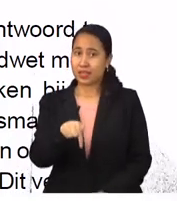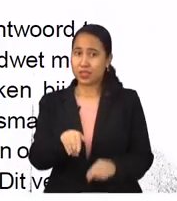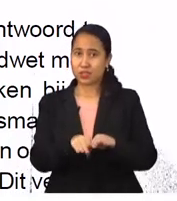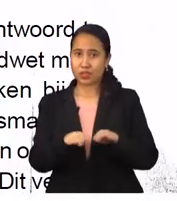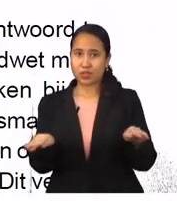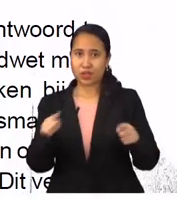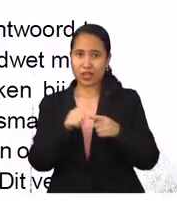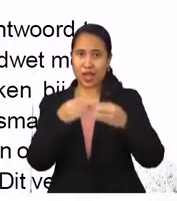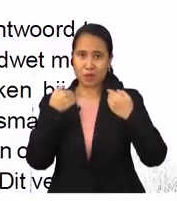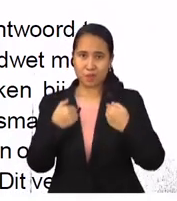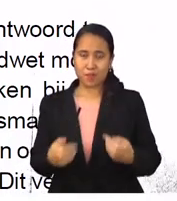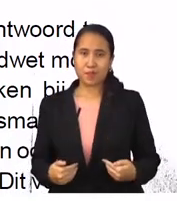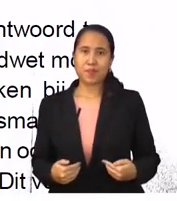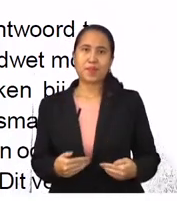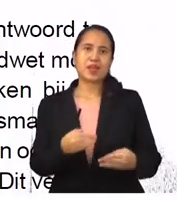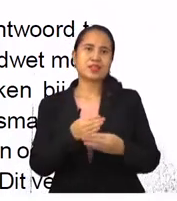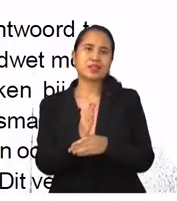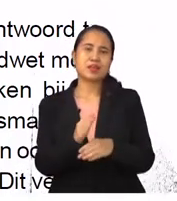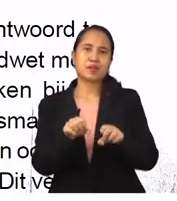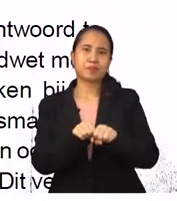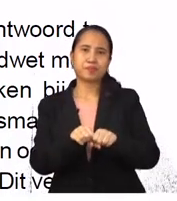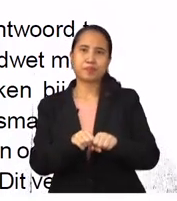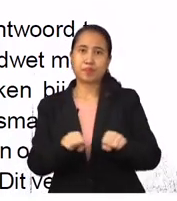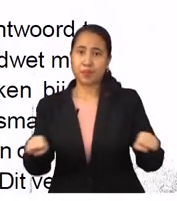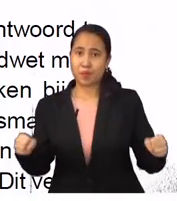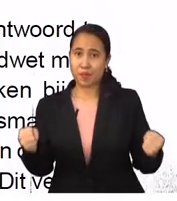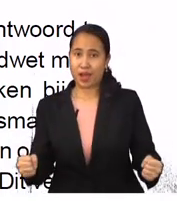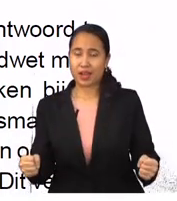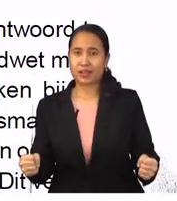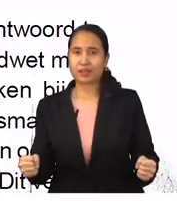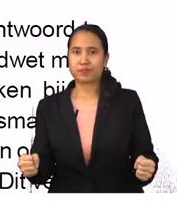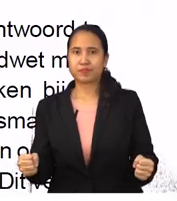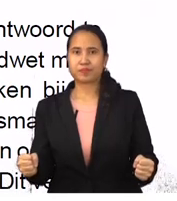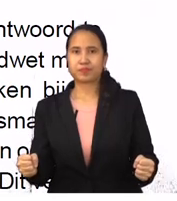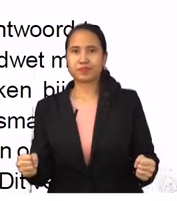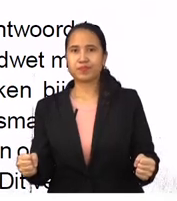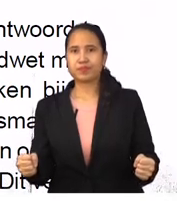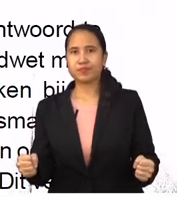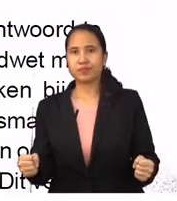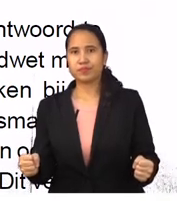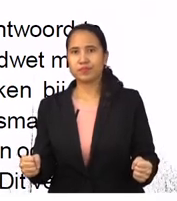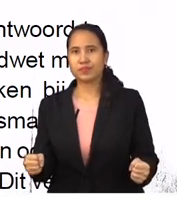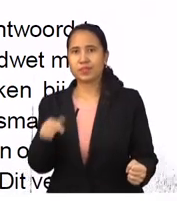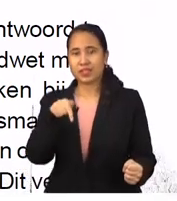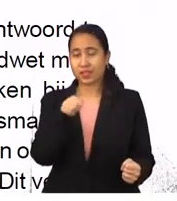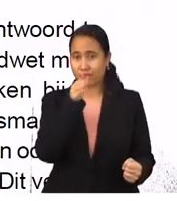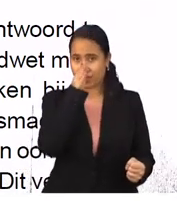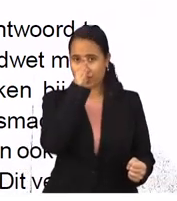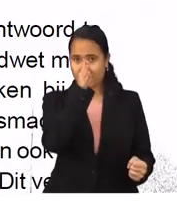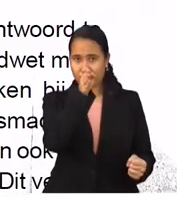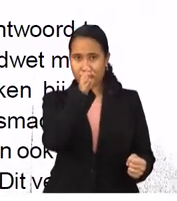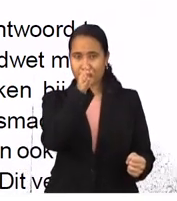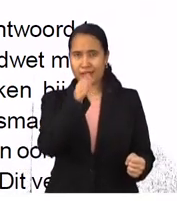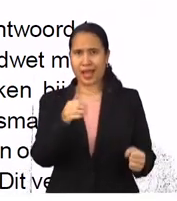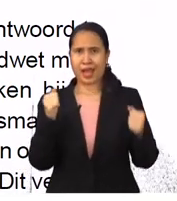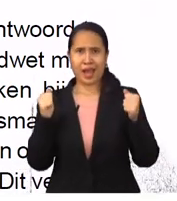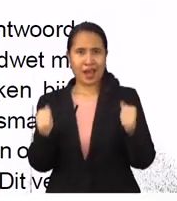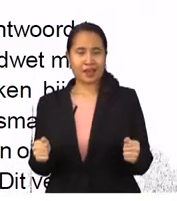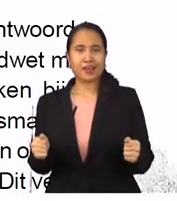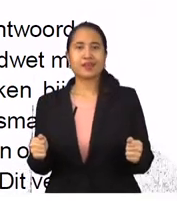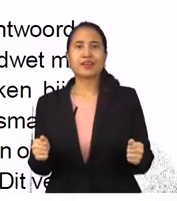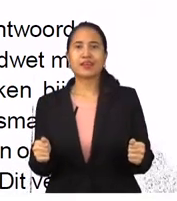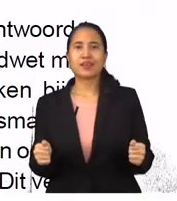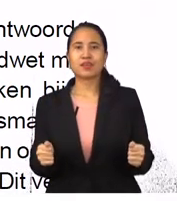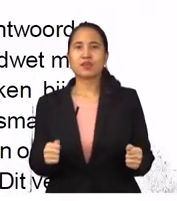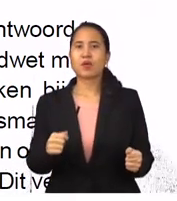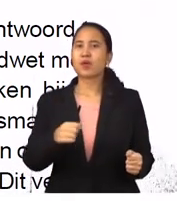en mensenrechtenbepalingen hebben evenals artikel 131 lid 3 grondwet tot doel het garanderen van een